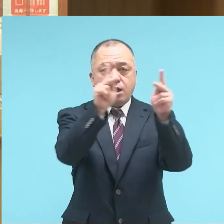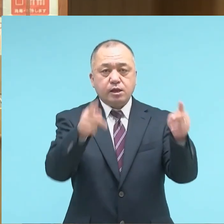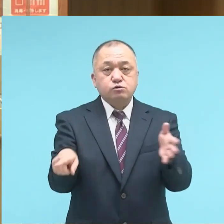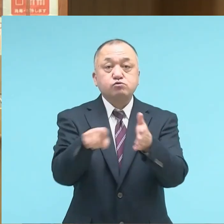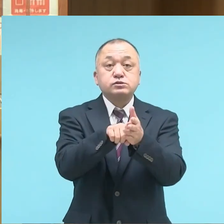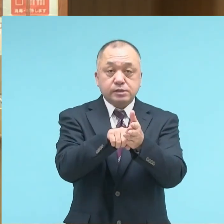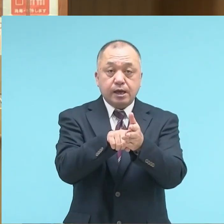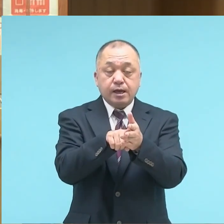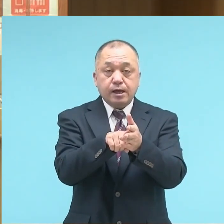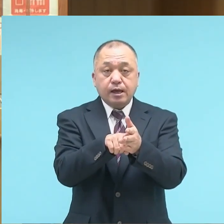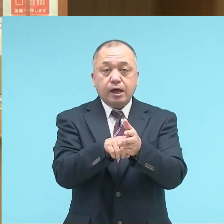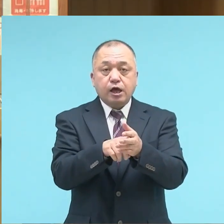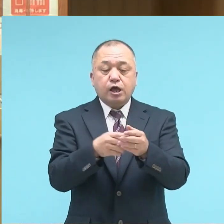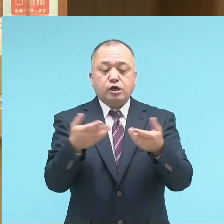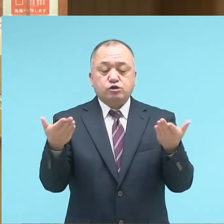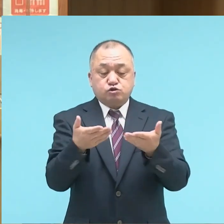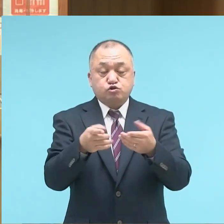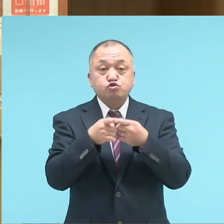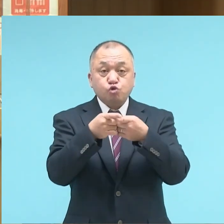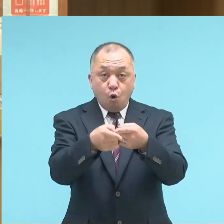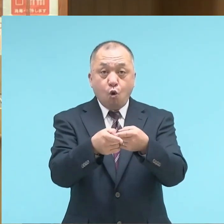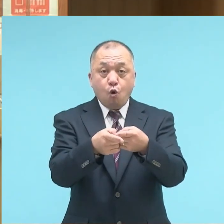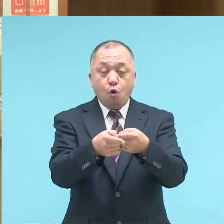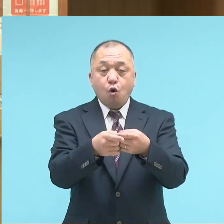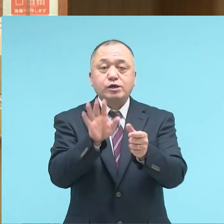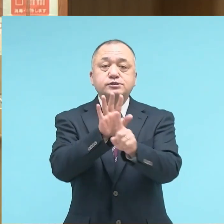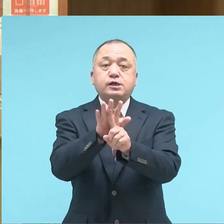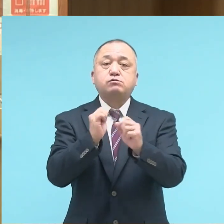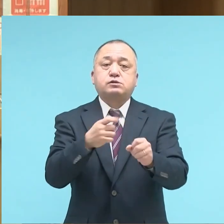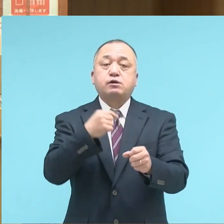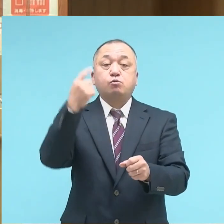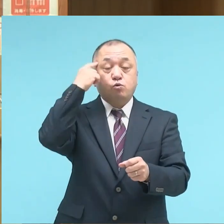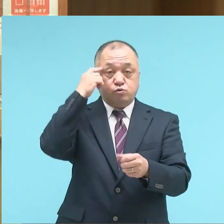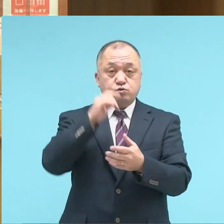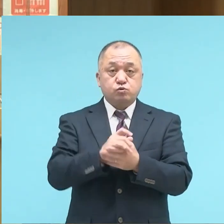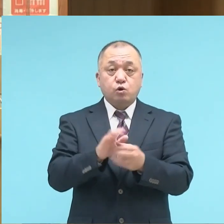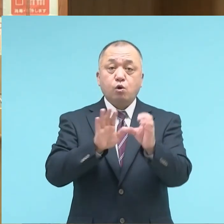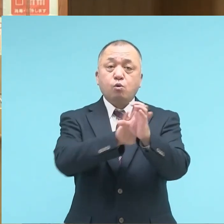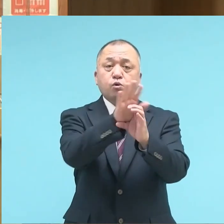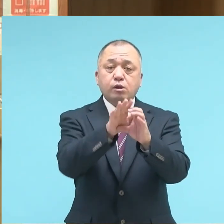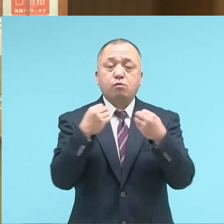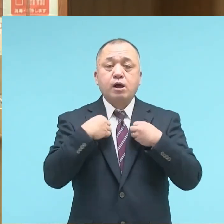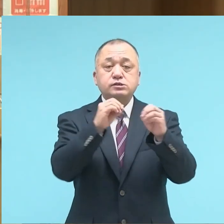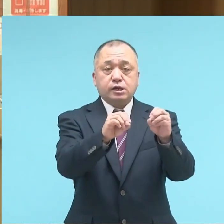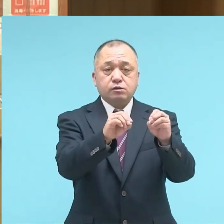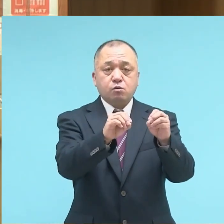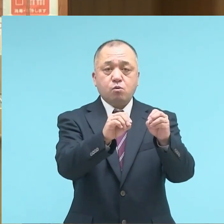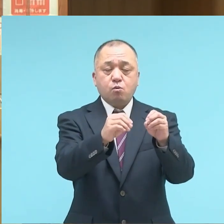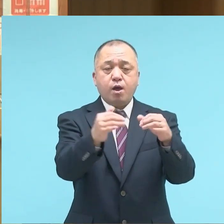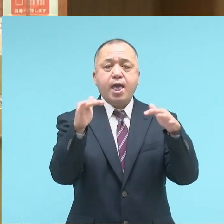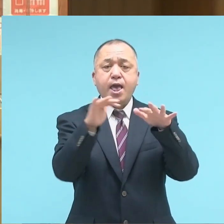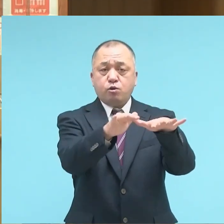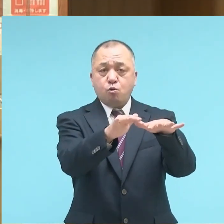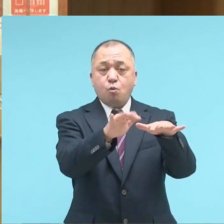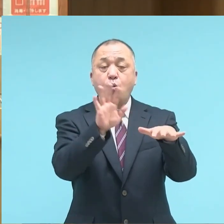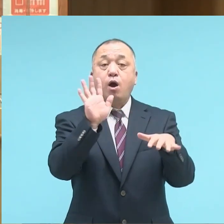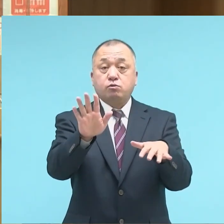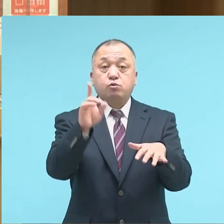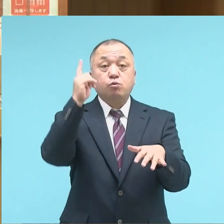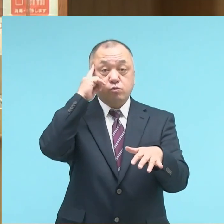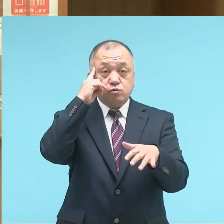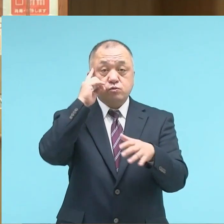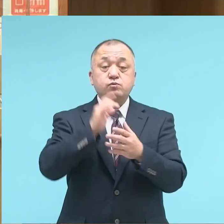な収納支援、これを行っていきたいと思っています。また新型コロナ感染拡大の影響、これによりまして、人